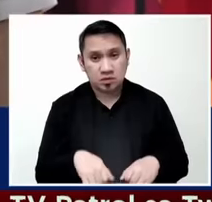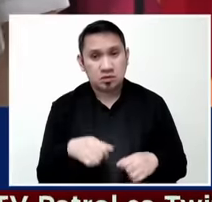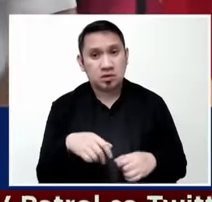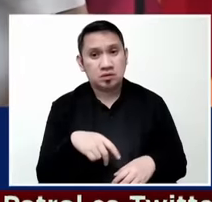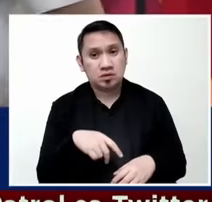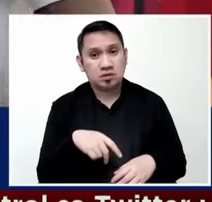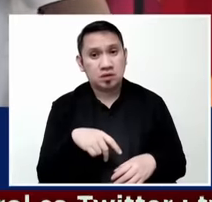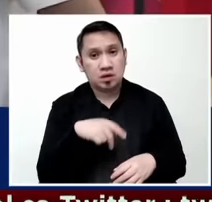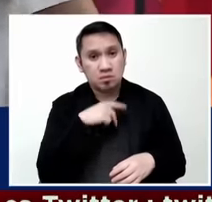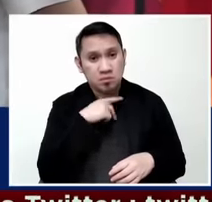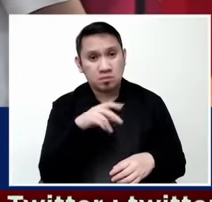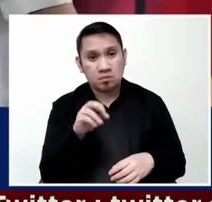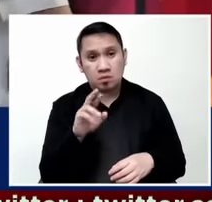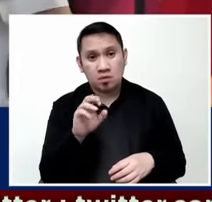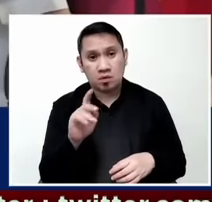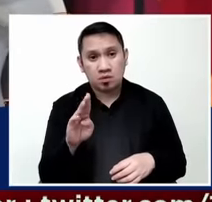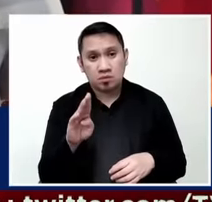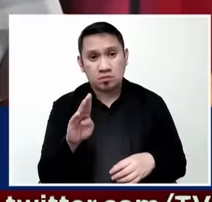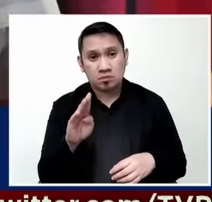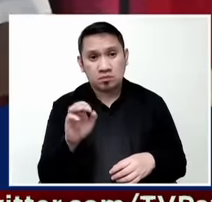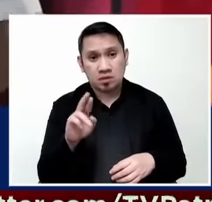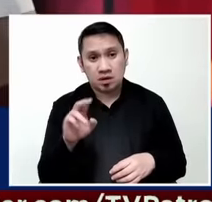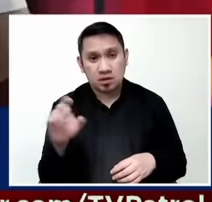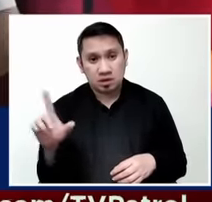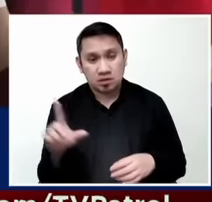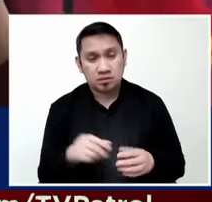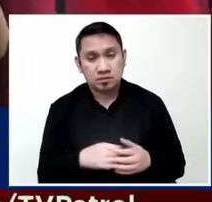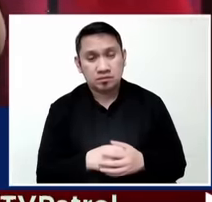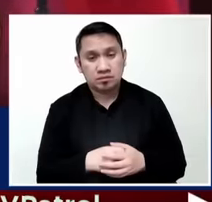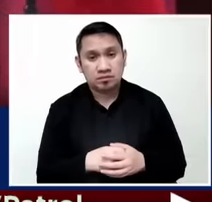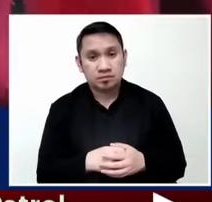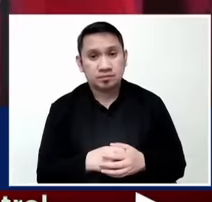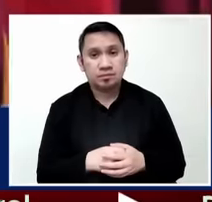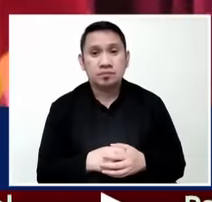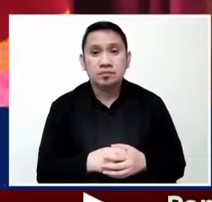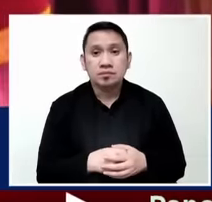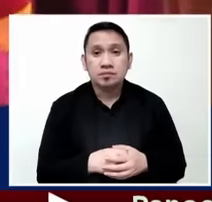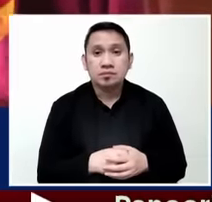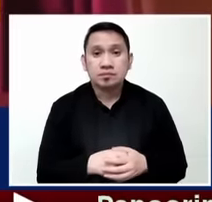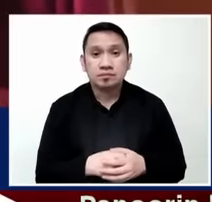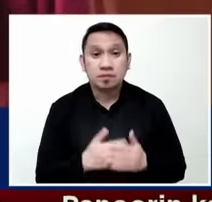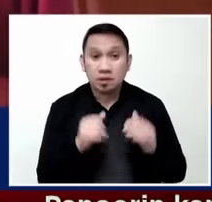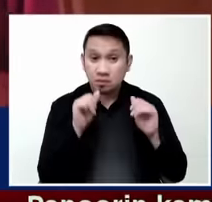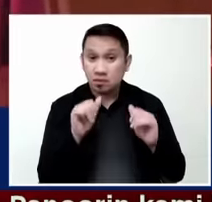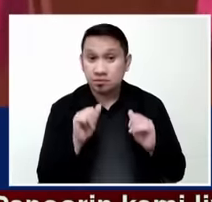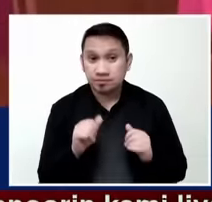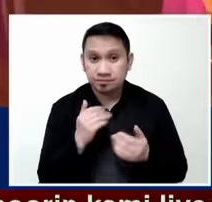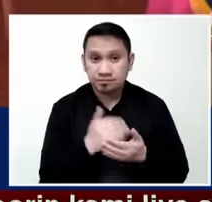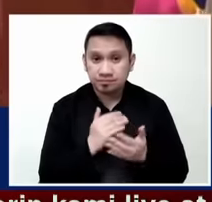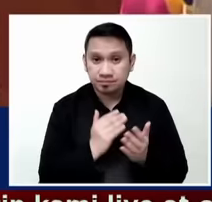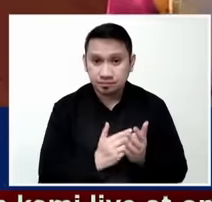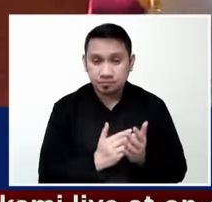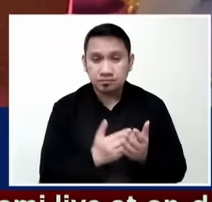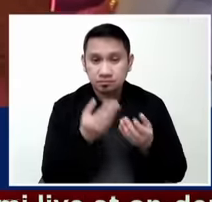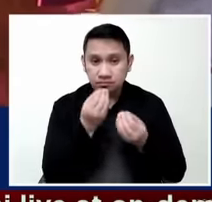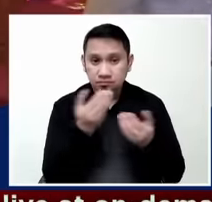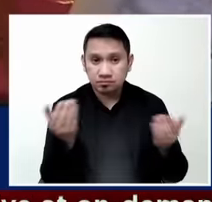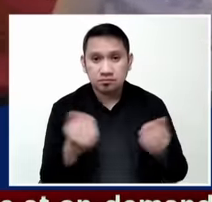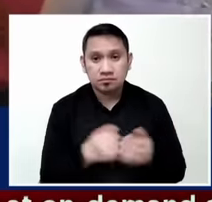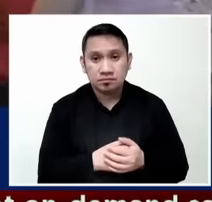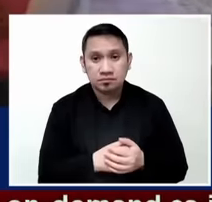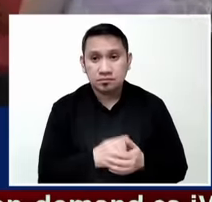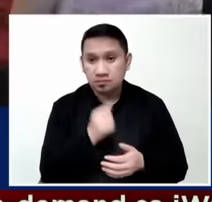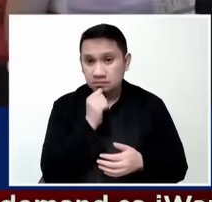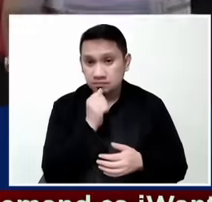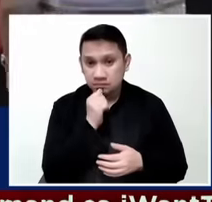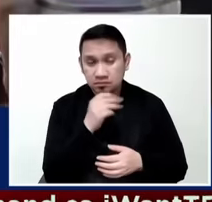Pangulo sa 2024 budget. Pinopose po yung budget, no? Ang confidential